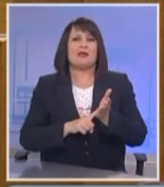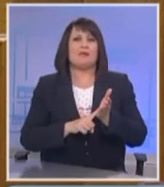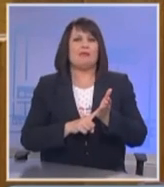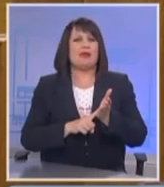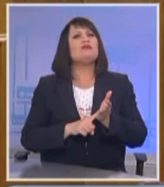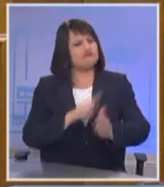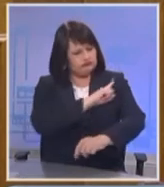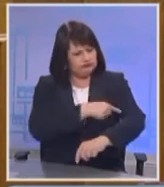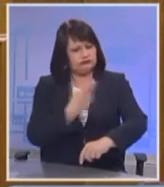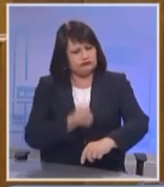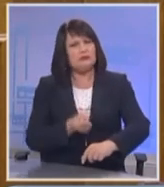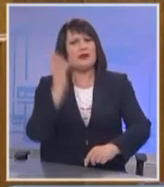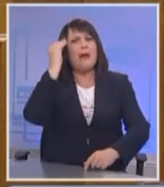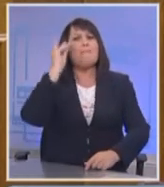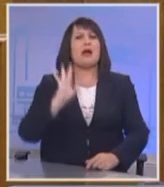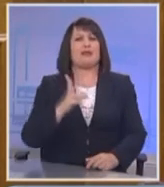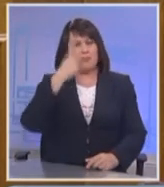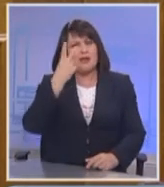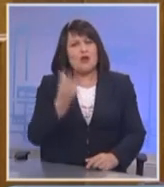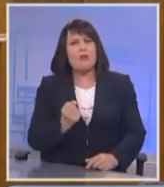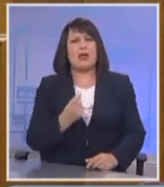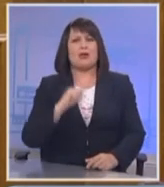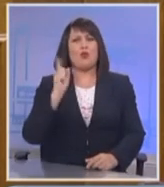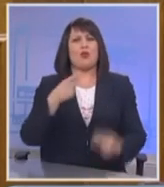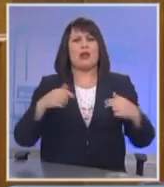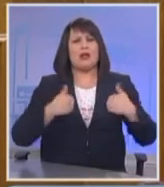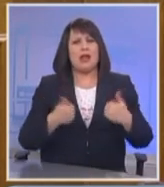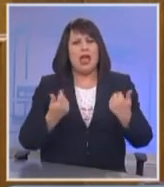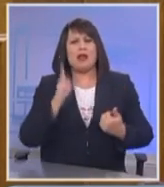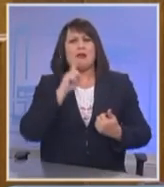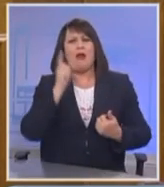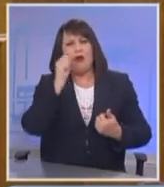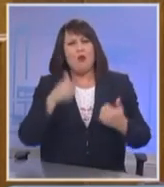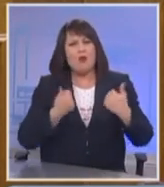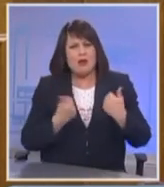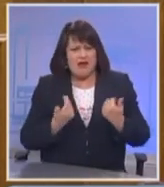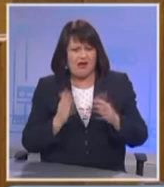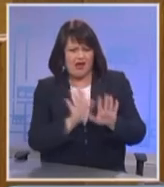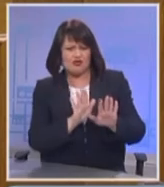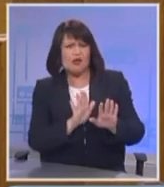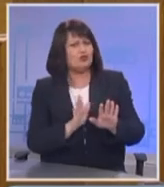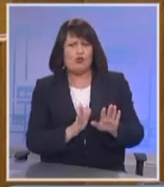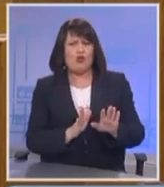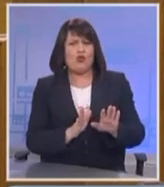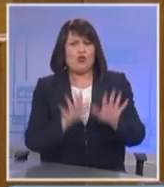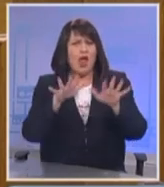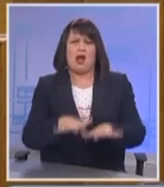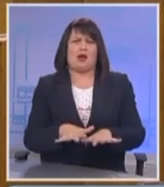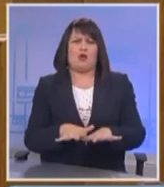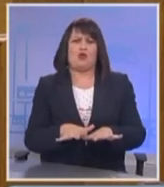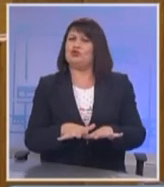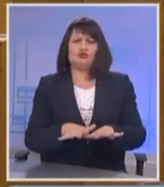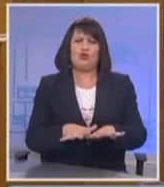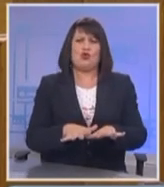ανήμπορο μπροστά στη γνώση, ότι κανένας νέος και νέα δεν μπορεί να αφήνεται στα αζήτητα της ανεργίας,